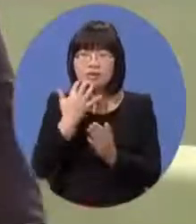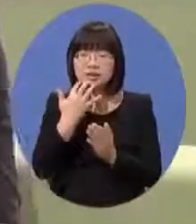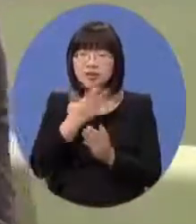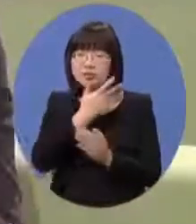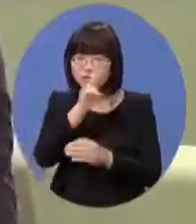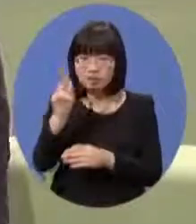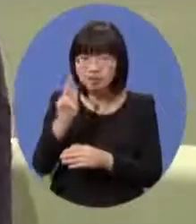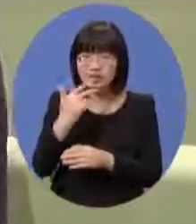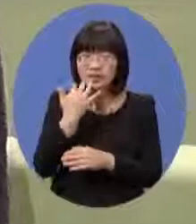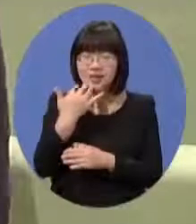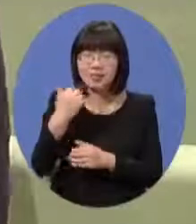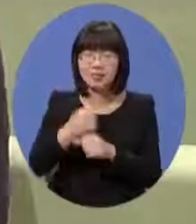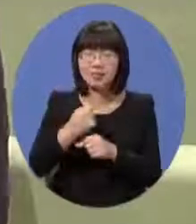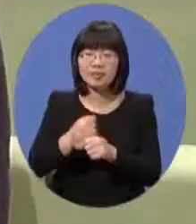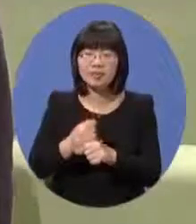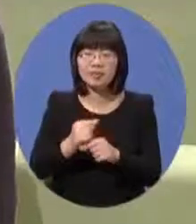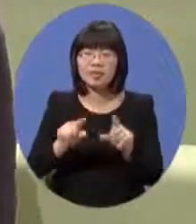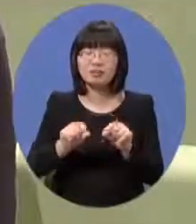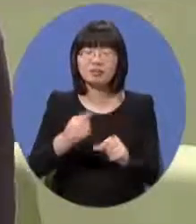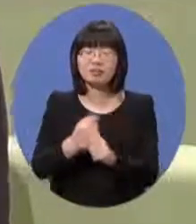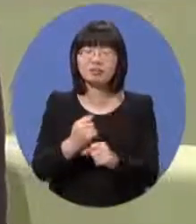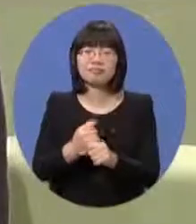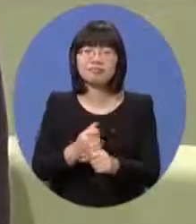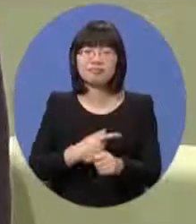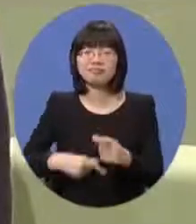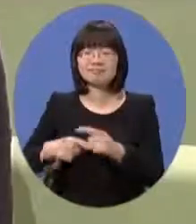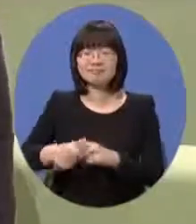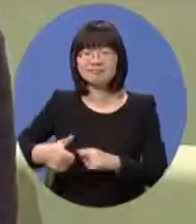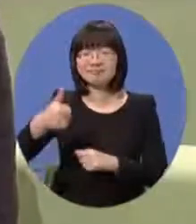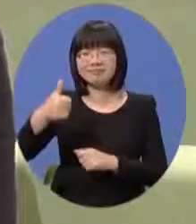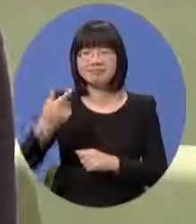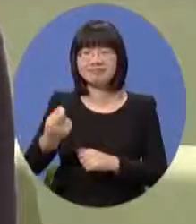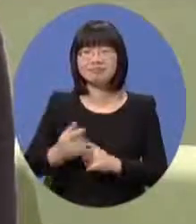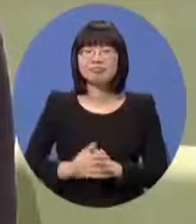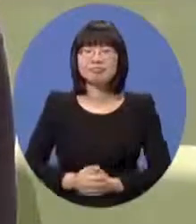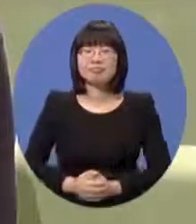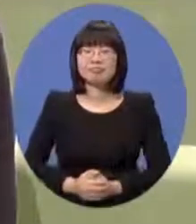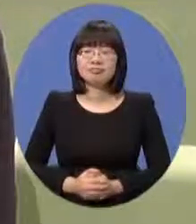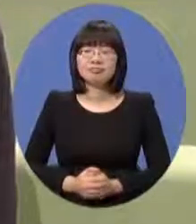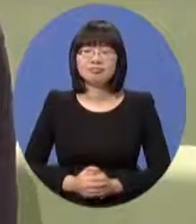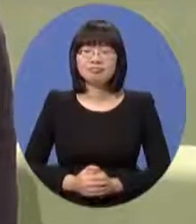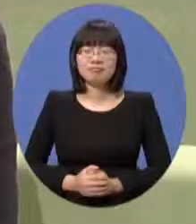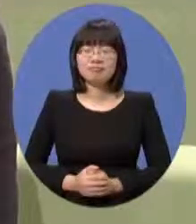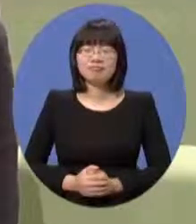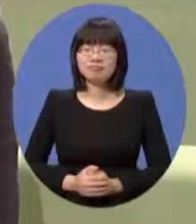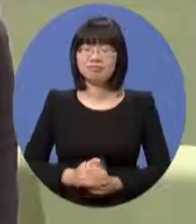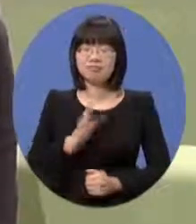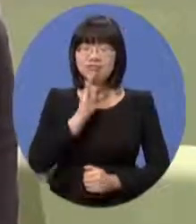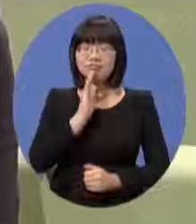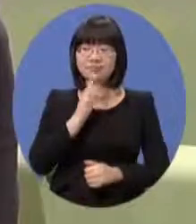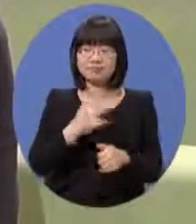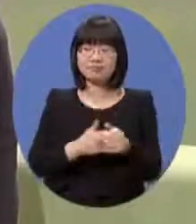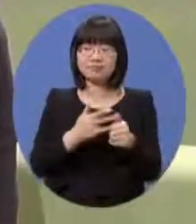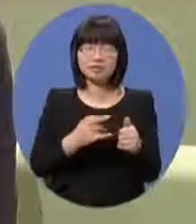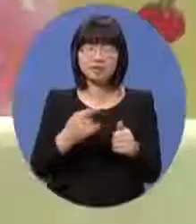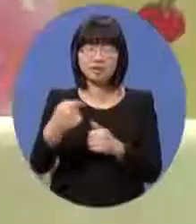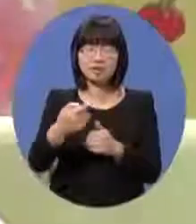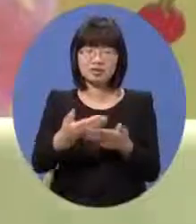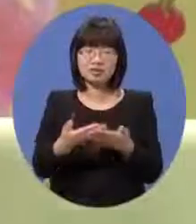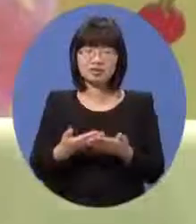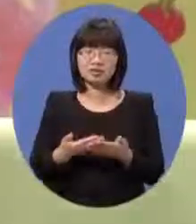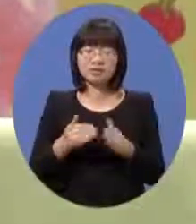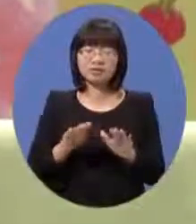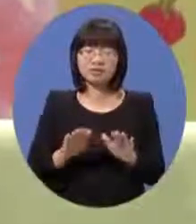무지개 빛깔로 만들어서 식단을 만들어주시면 참 좋을 것 같다는 생각이 들어요. 아, 그럼 이제 선생님이 가르쳐